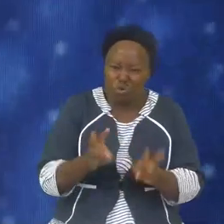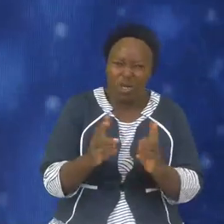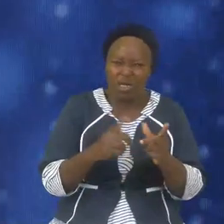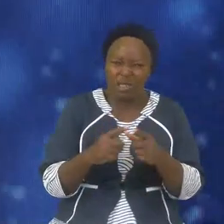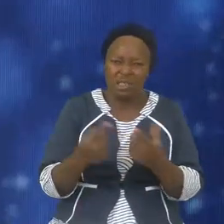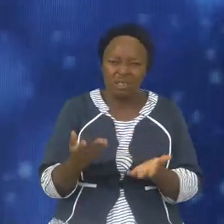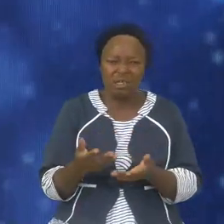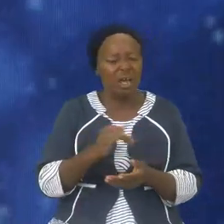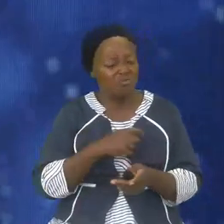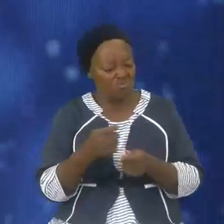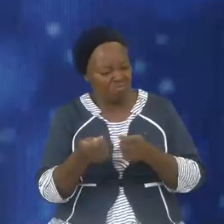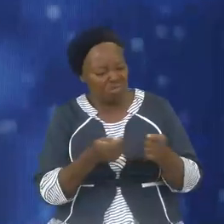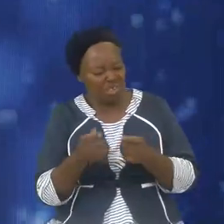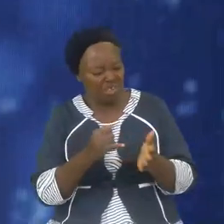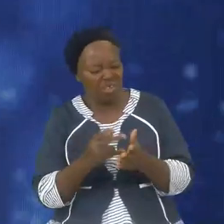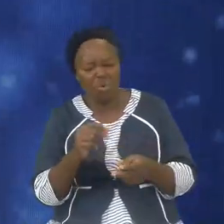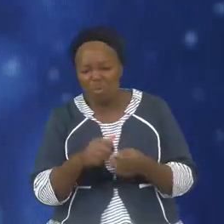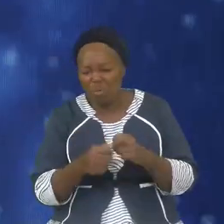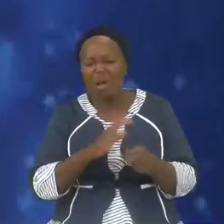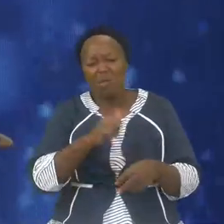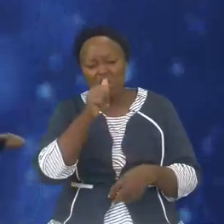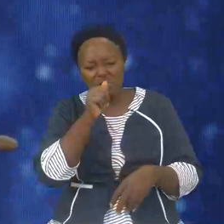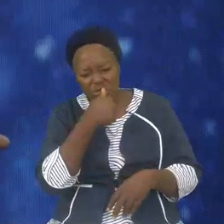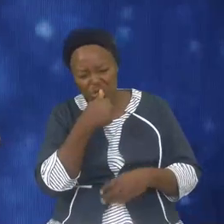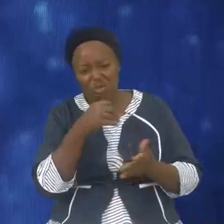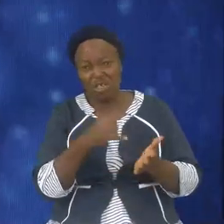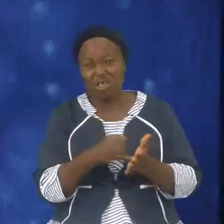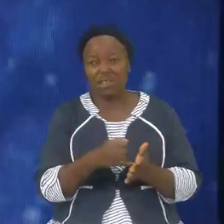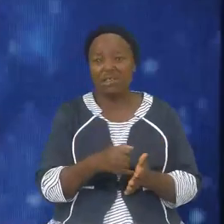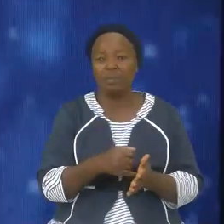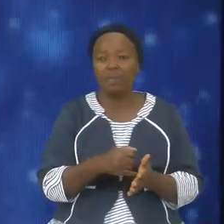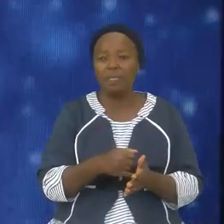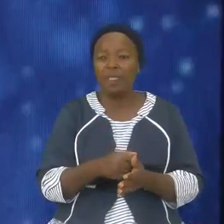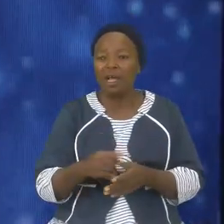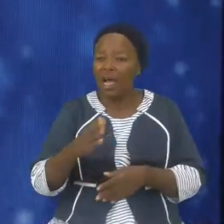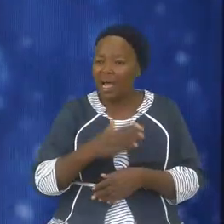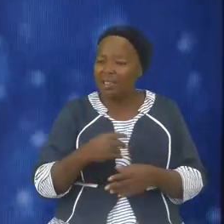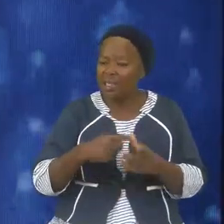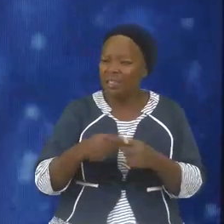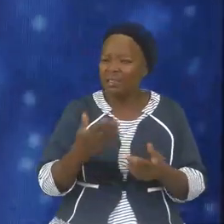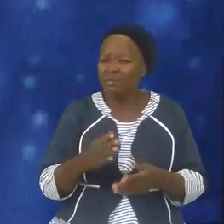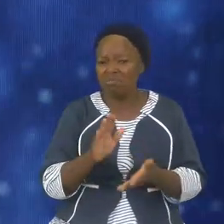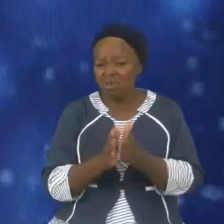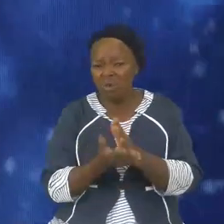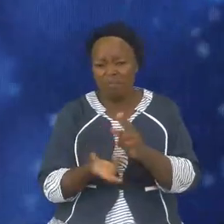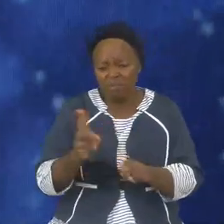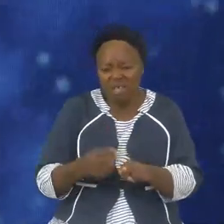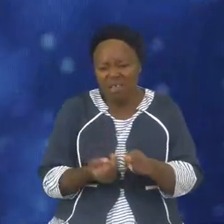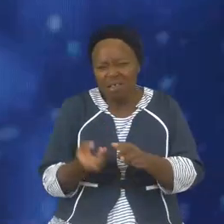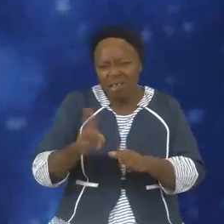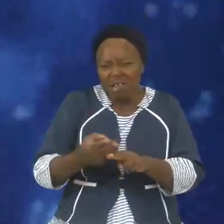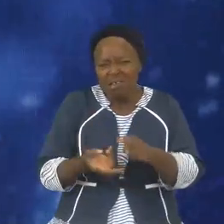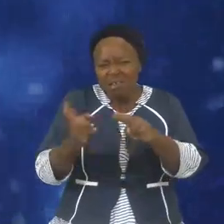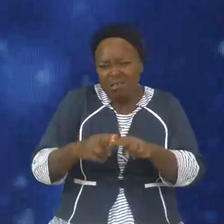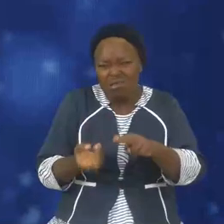dis que je vais bricoler cela, et je vais tolérer cela, je vais vaincre cela. Et puis la chose va croissant, et